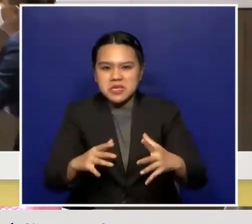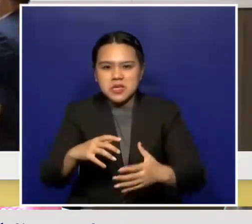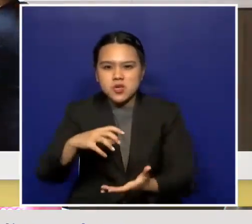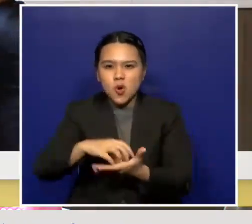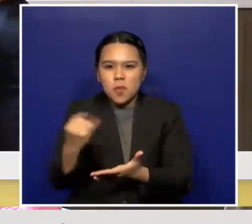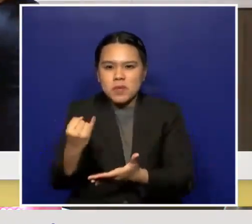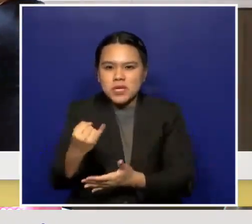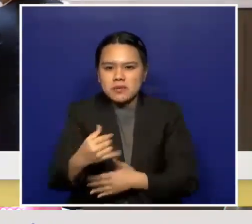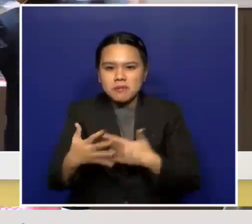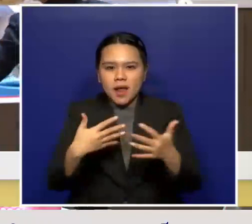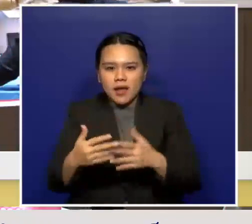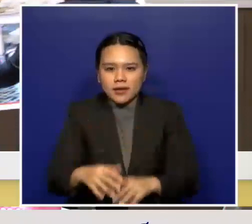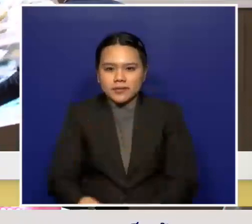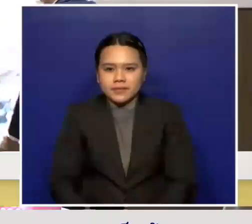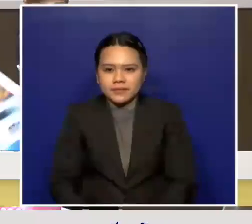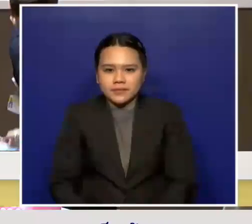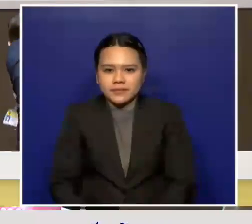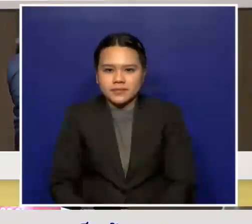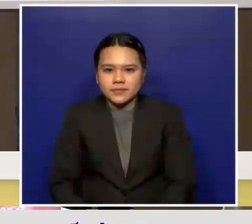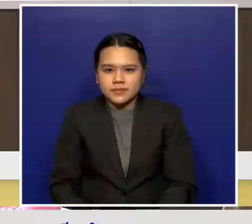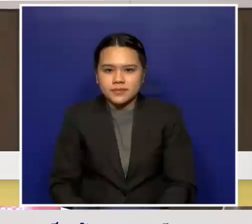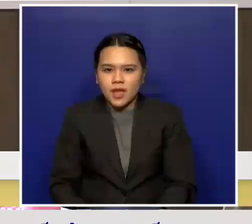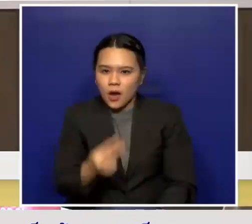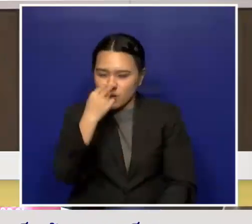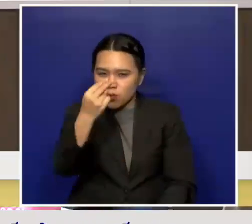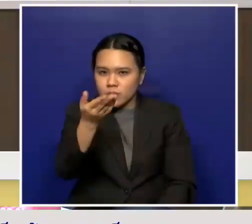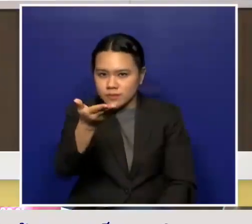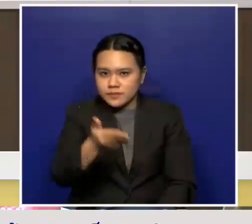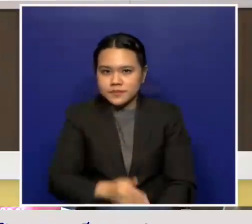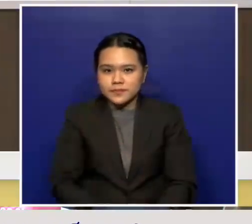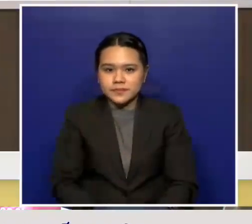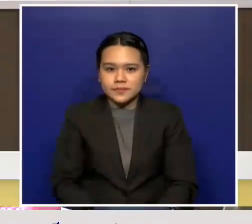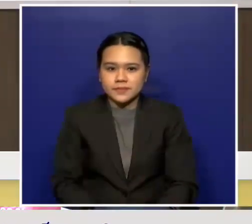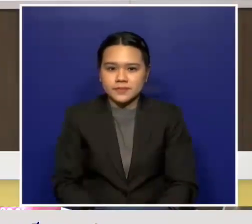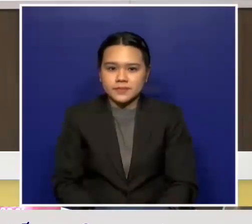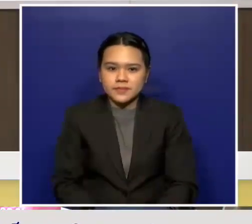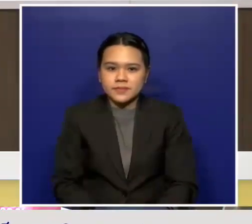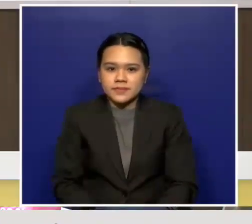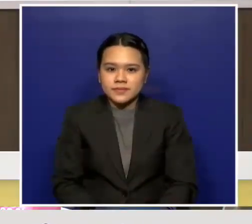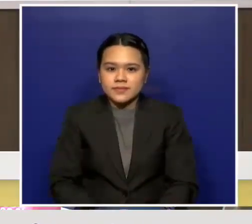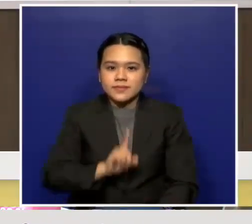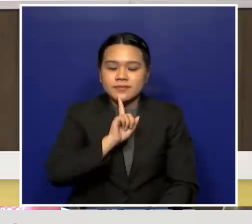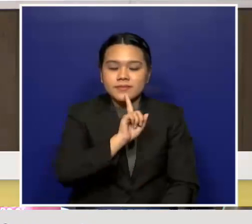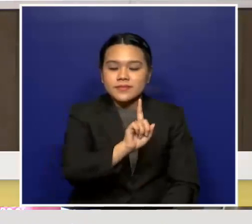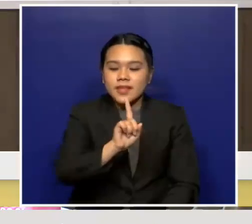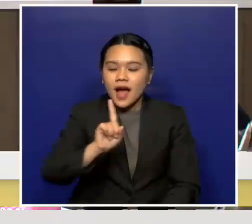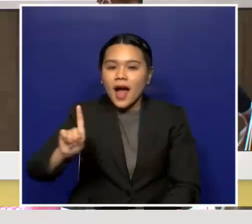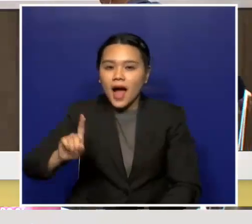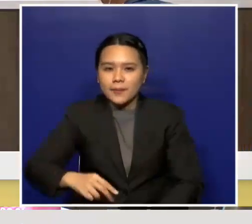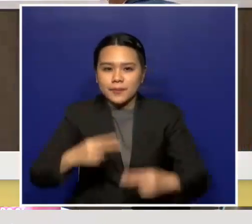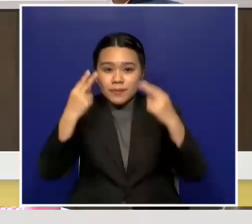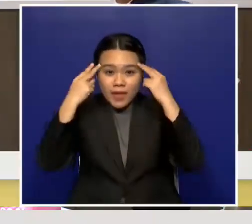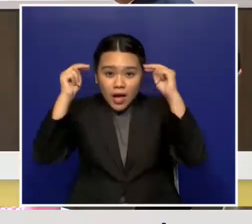ไปเปิดดูเลยนี่ไปถามนายกว่ารู้จักไอ้เสียโต้ง